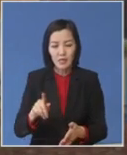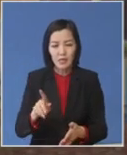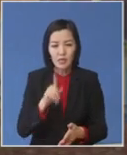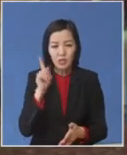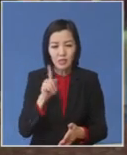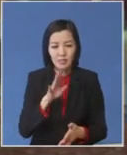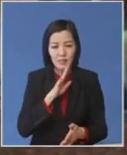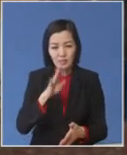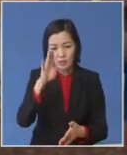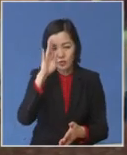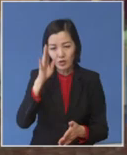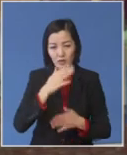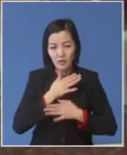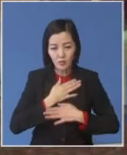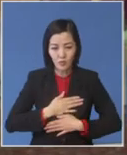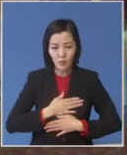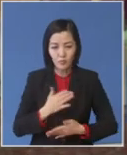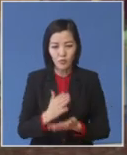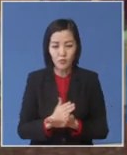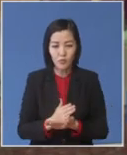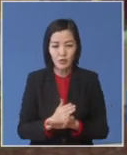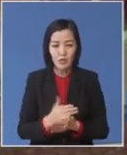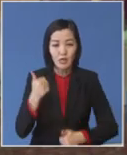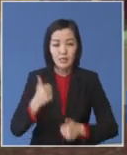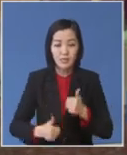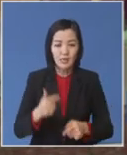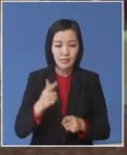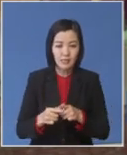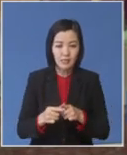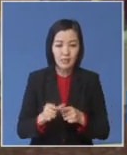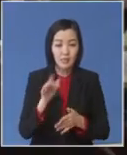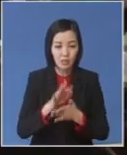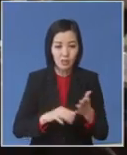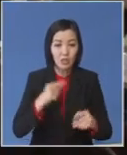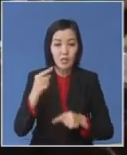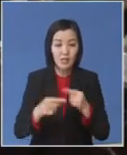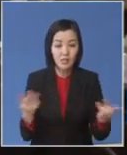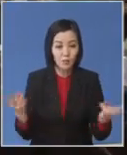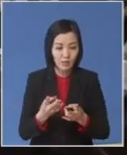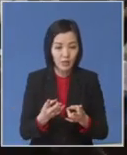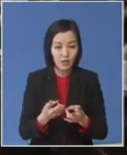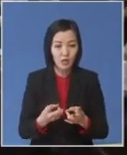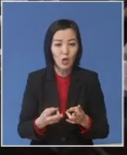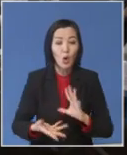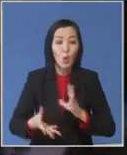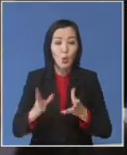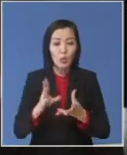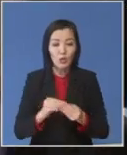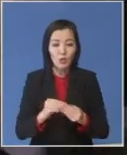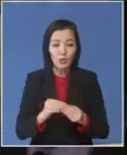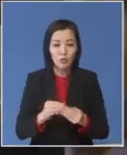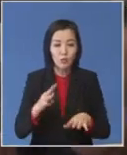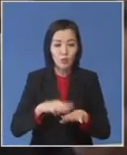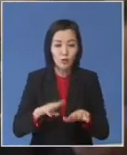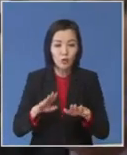Алматы облысына бір қызығана көңілім толып отыр. Бұндай дәстүрді біз жылдарда сабақтастыра беруіміз керек. Сөз додасының қорытындысы бойынша жүлделі